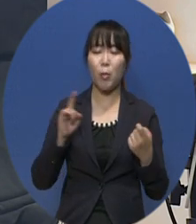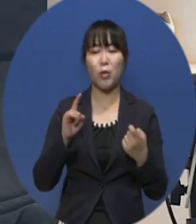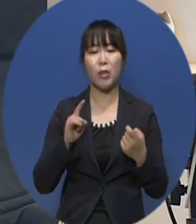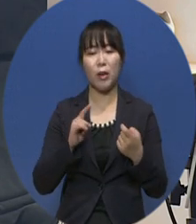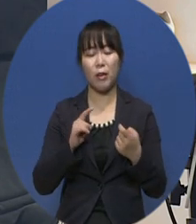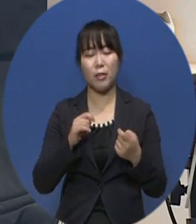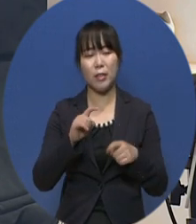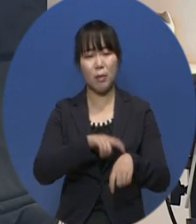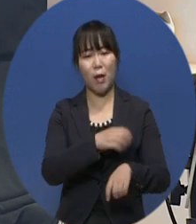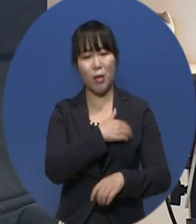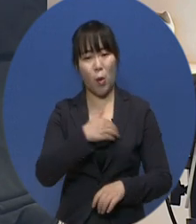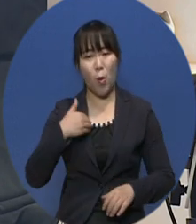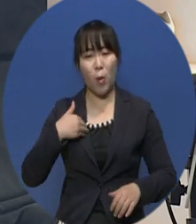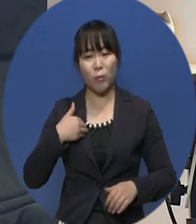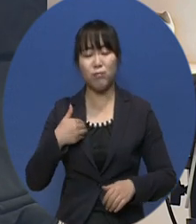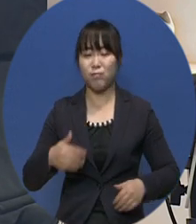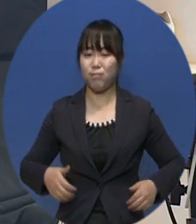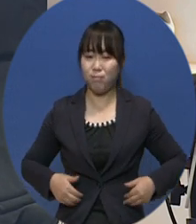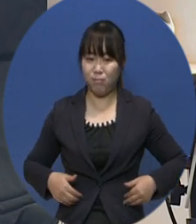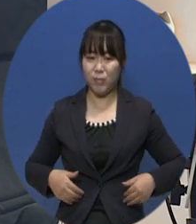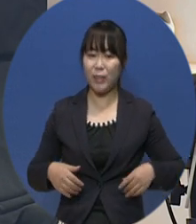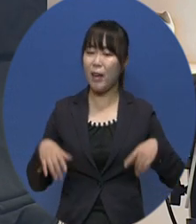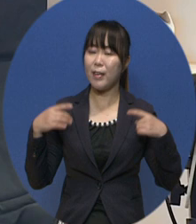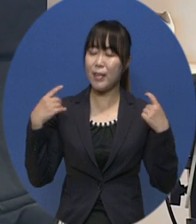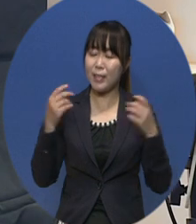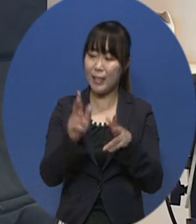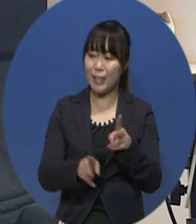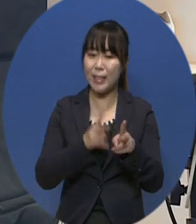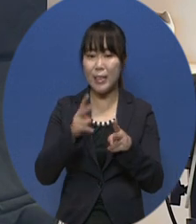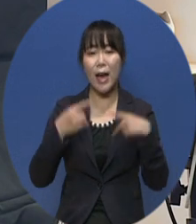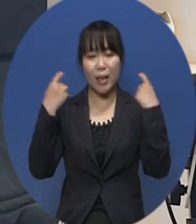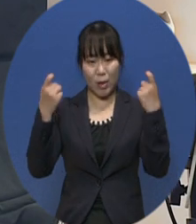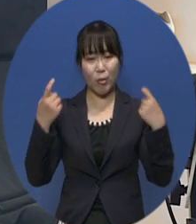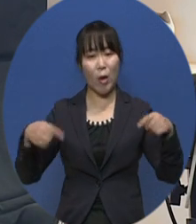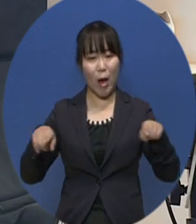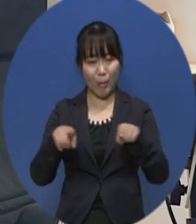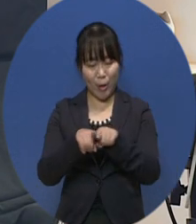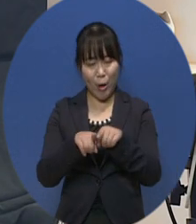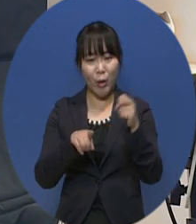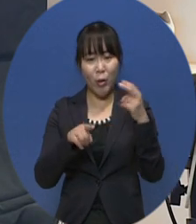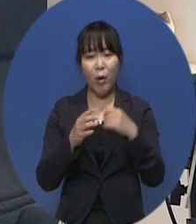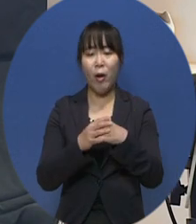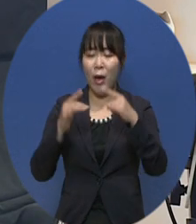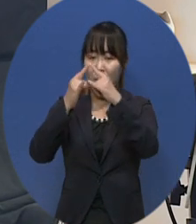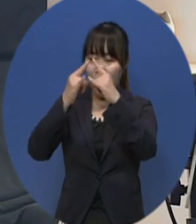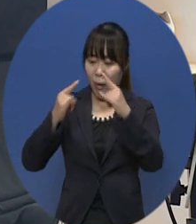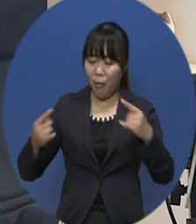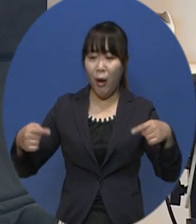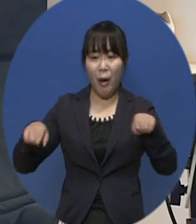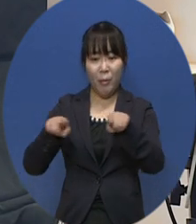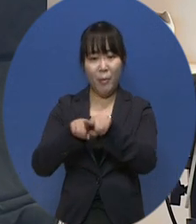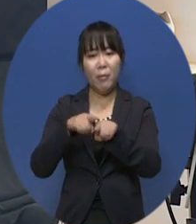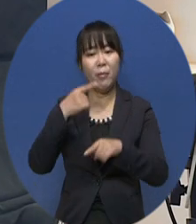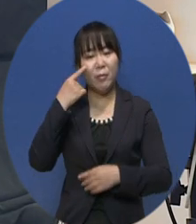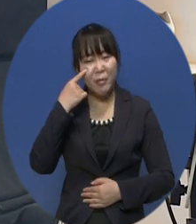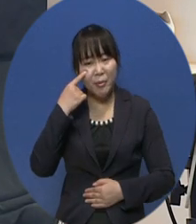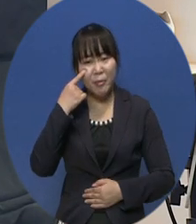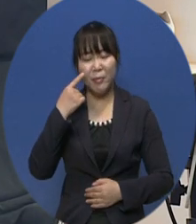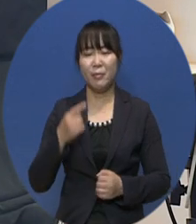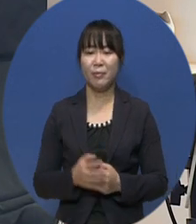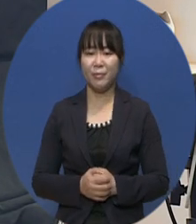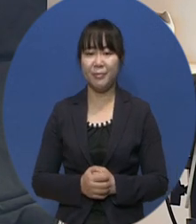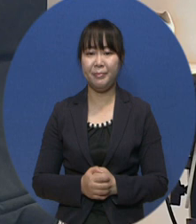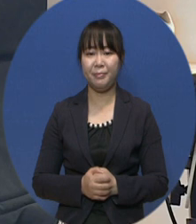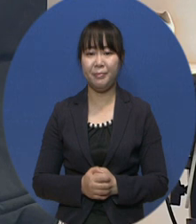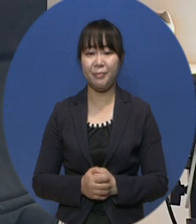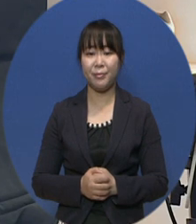그러니까 이제 기차 여행, 기차 여행도 같이 단체로 가고 네. 그다음에 캠핑도 한번 해봅니다. 같이 가서. 아, 네.